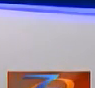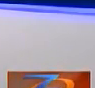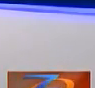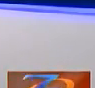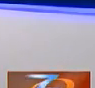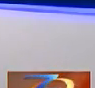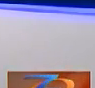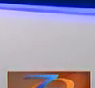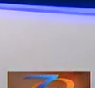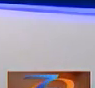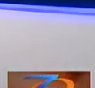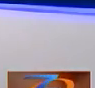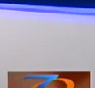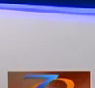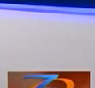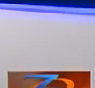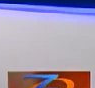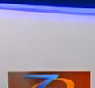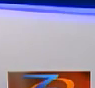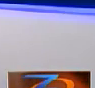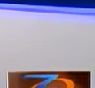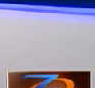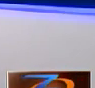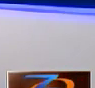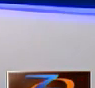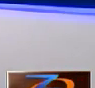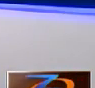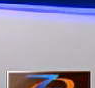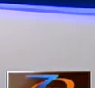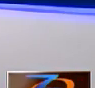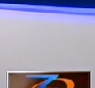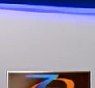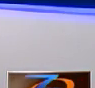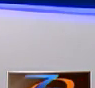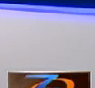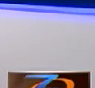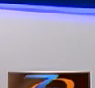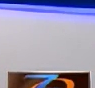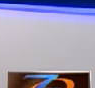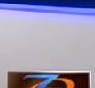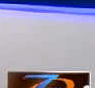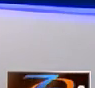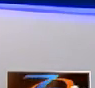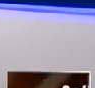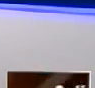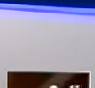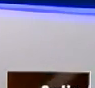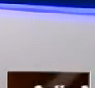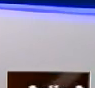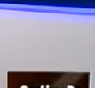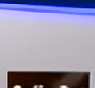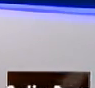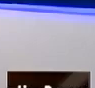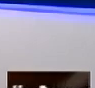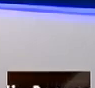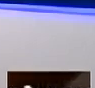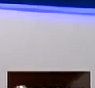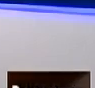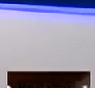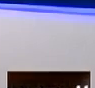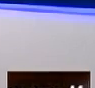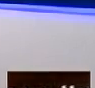petrol percuma sebanyak 2 l Surau disediakan di stesen minyak bagi melaksanakan inisiatif sepanjang Ramadan ini